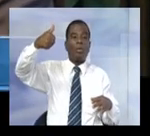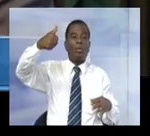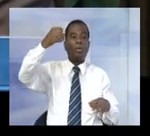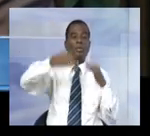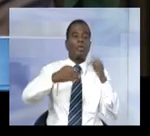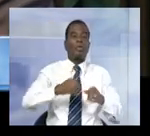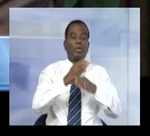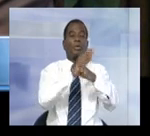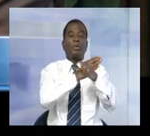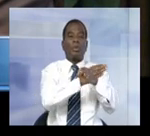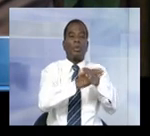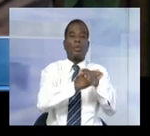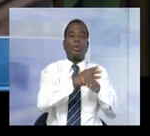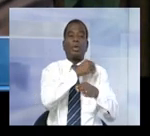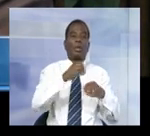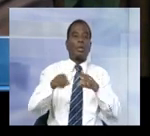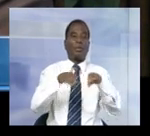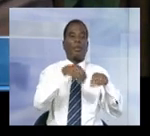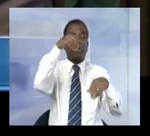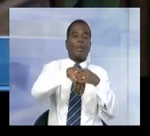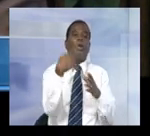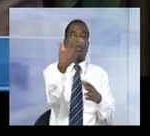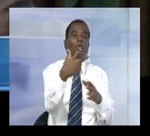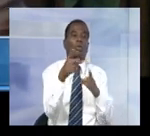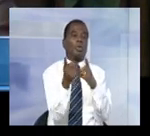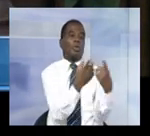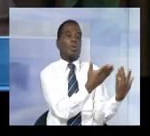des progrès plus rapides étaient réalisés dans 3 domaines.